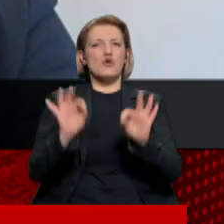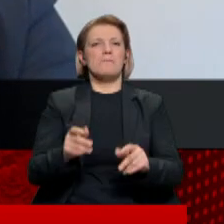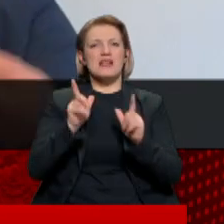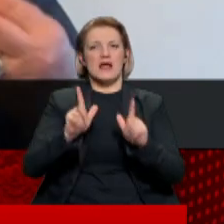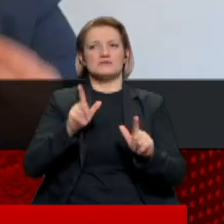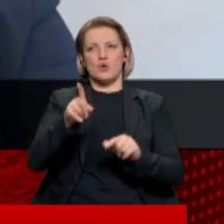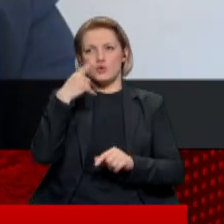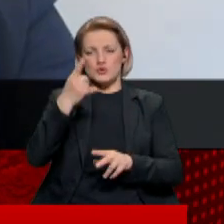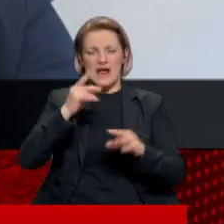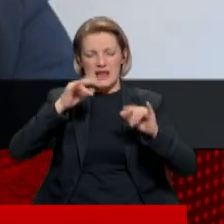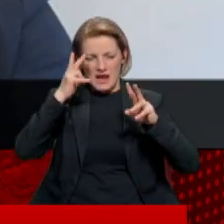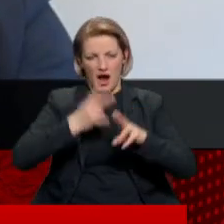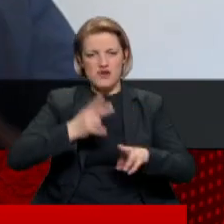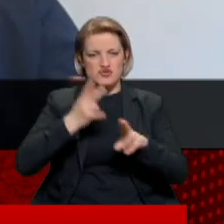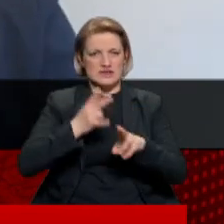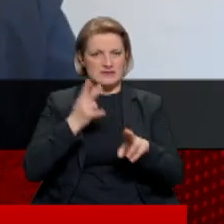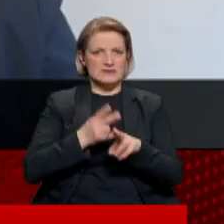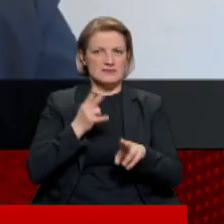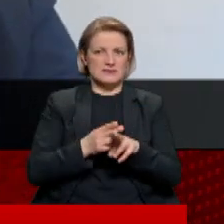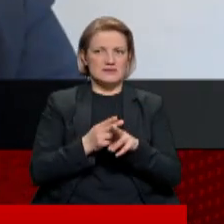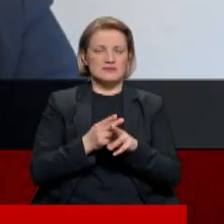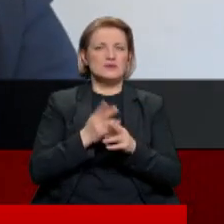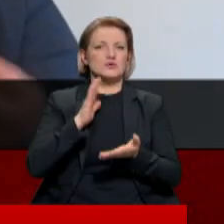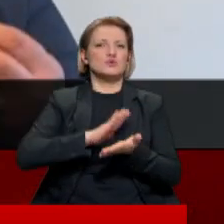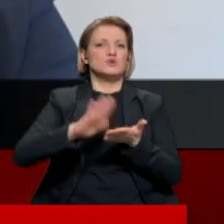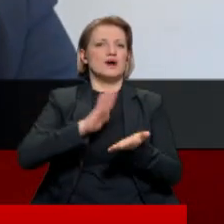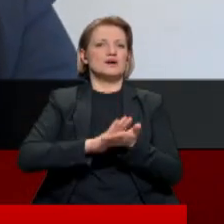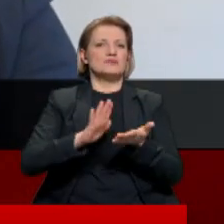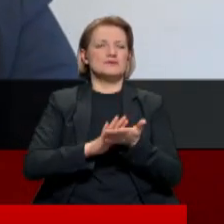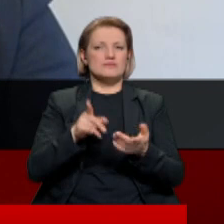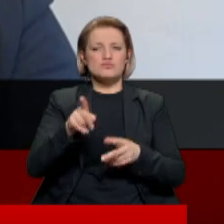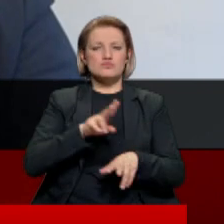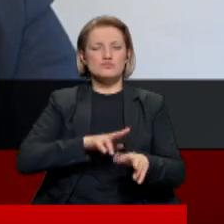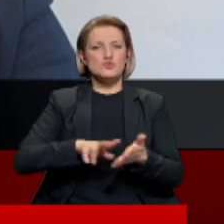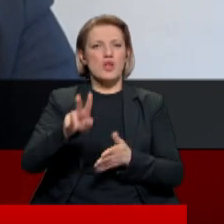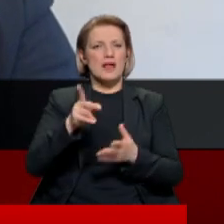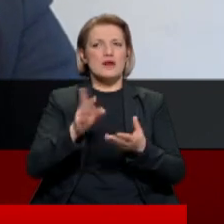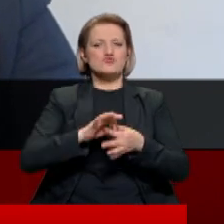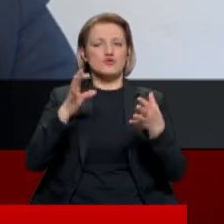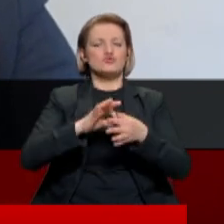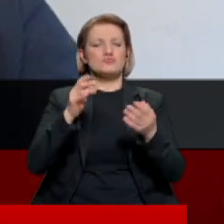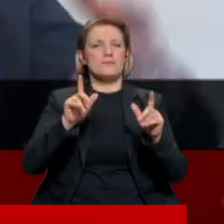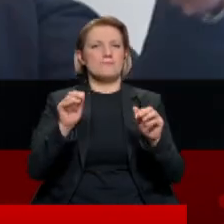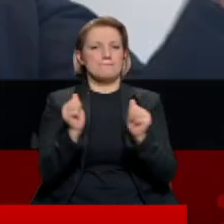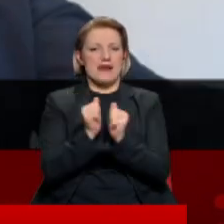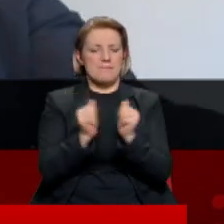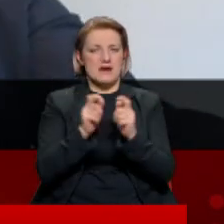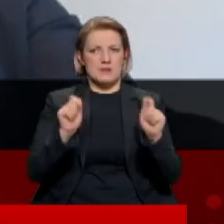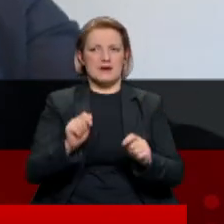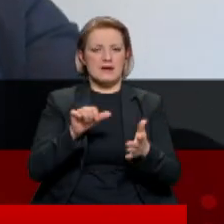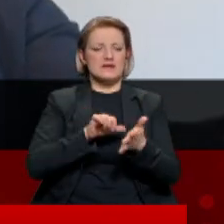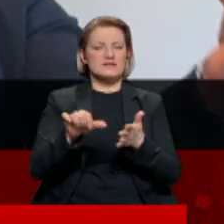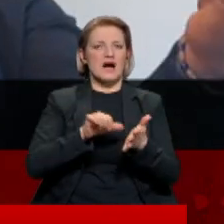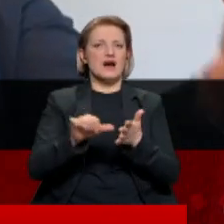O yüzden en acil şekilde toparlanmanın bütün yollarını aramalı, birlikte kalkındırmalıyız.